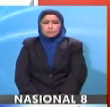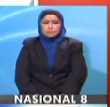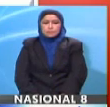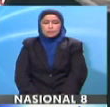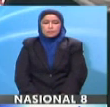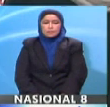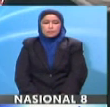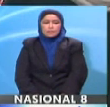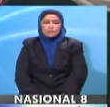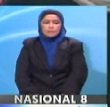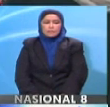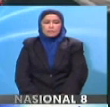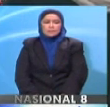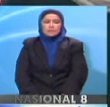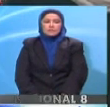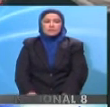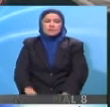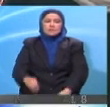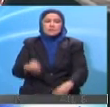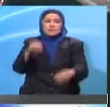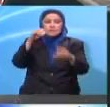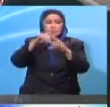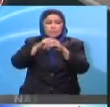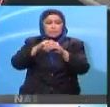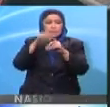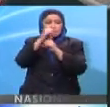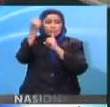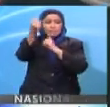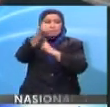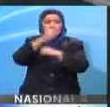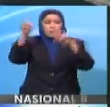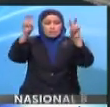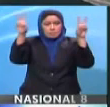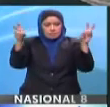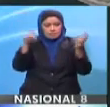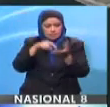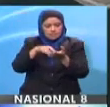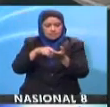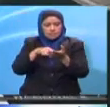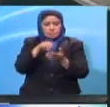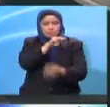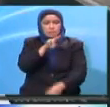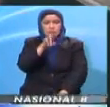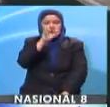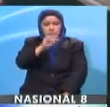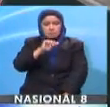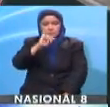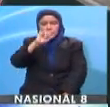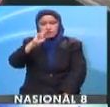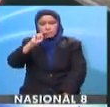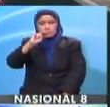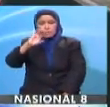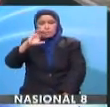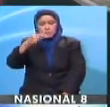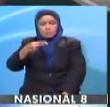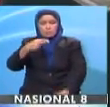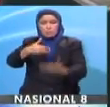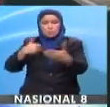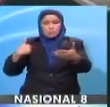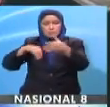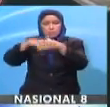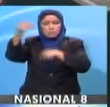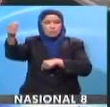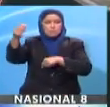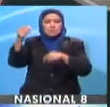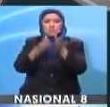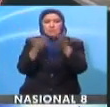itu dan dalam konteks ini Mar in untuk makluman semua sebelum pun disikan oleh dia